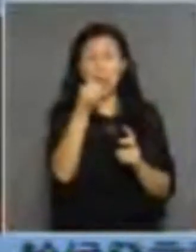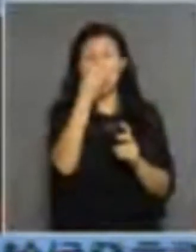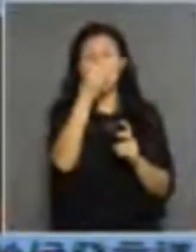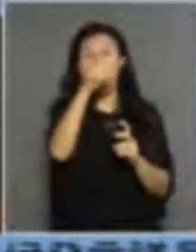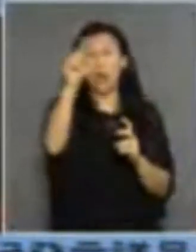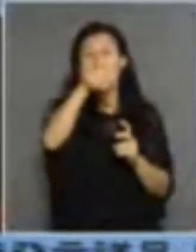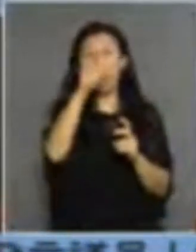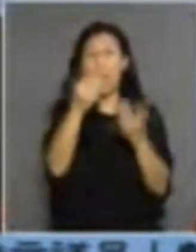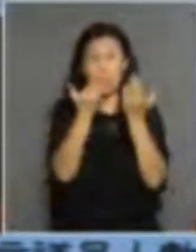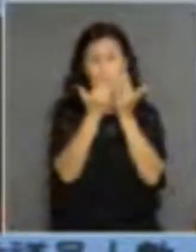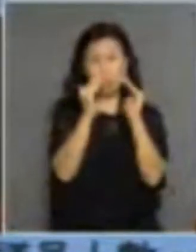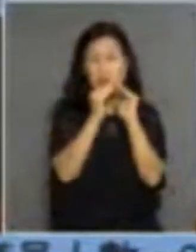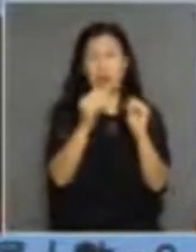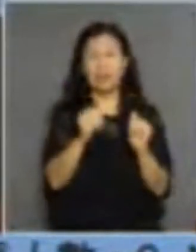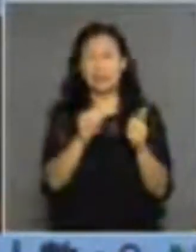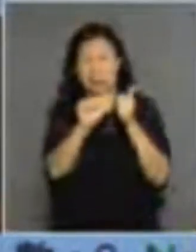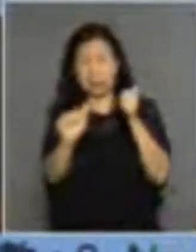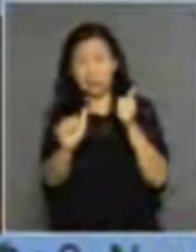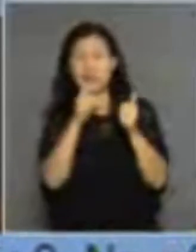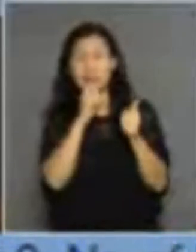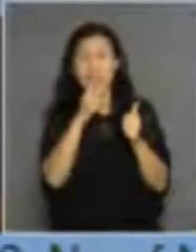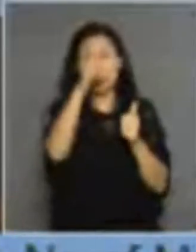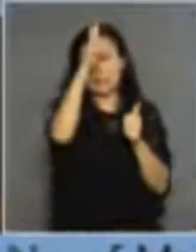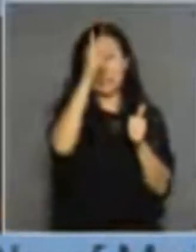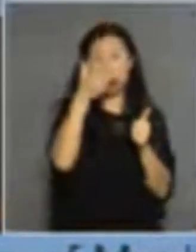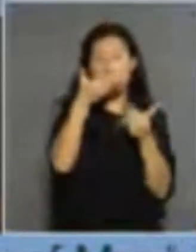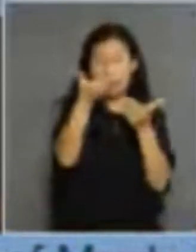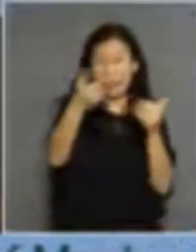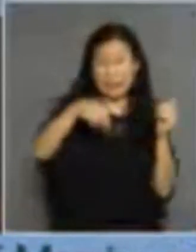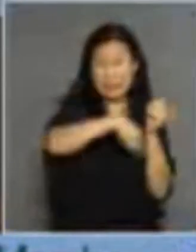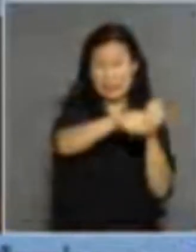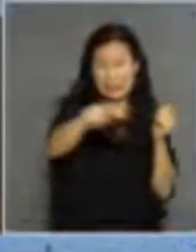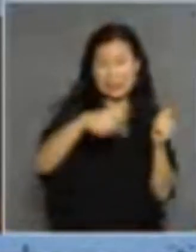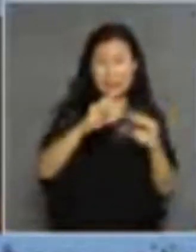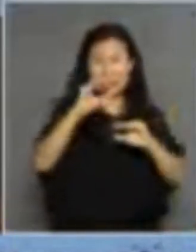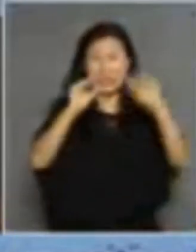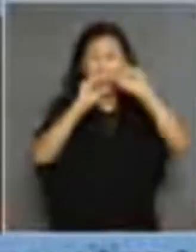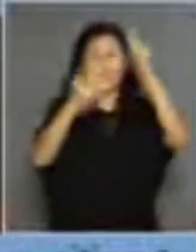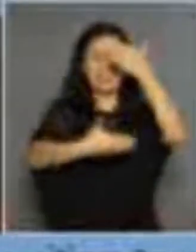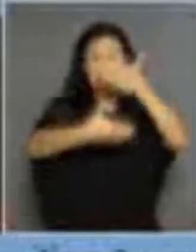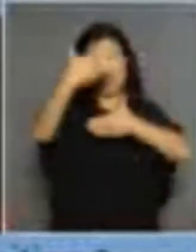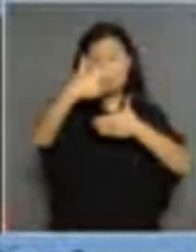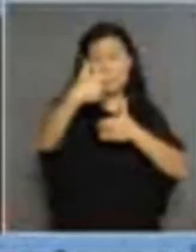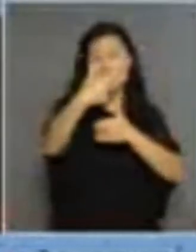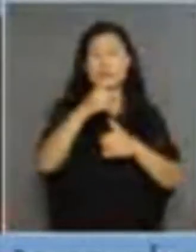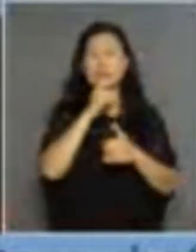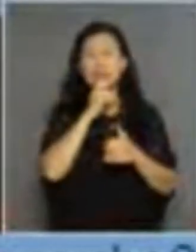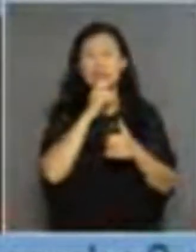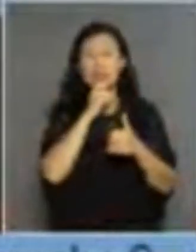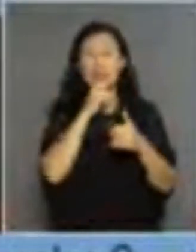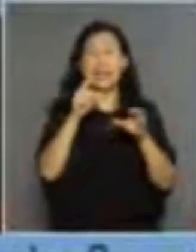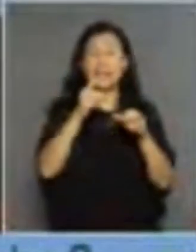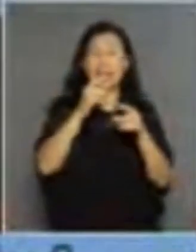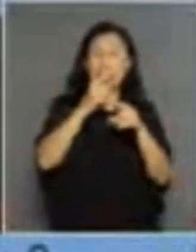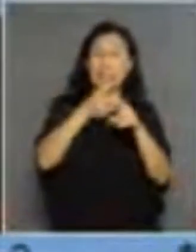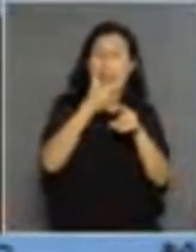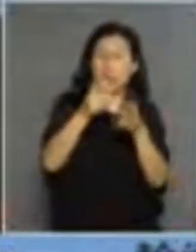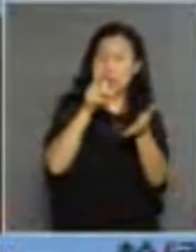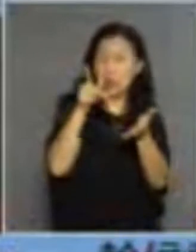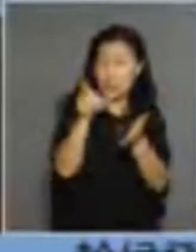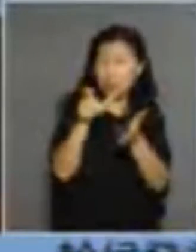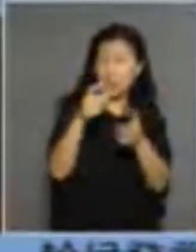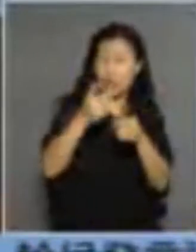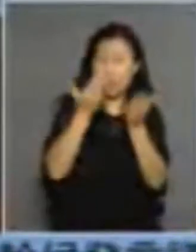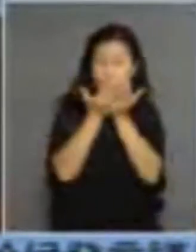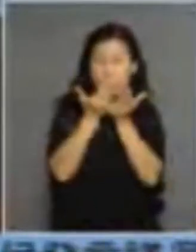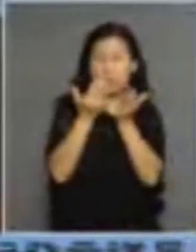佬。政府俾笪地佢。起樓嗰啲錢啊，都喺學費嗰度攞翻喎。